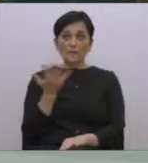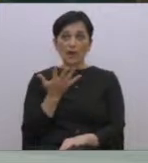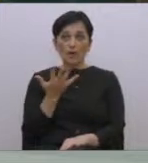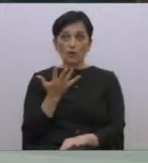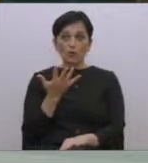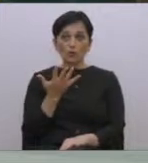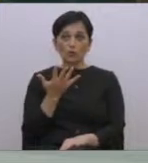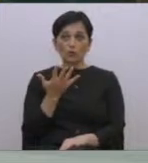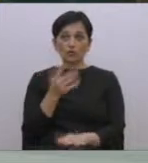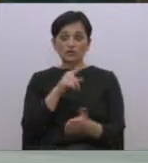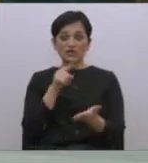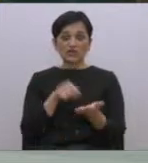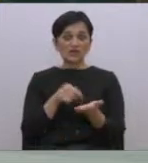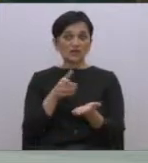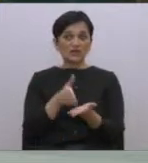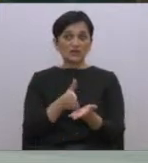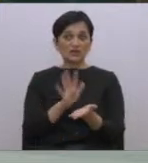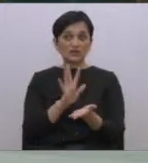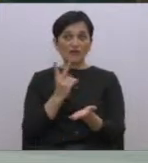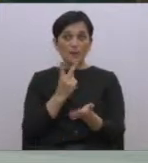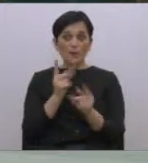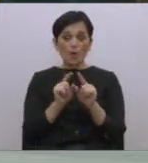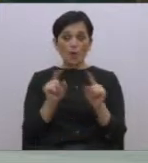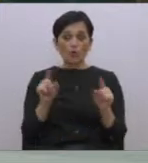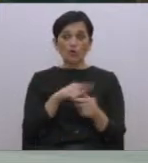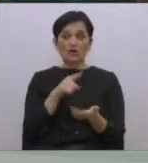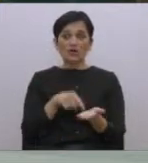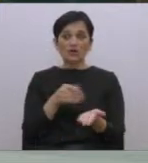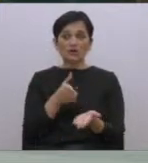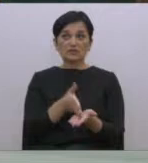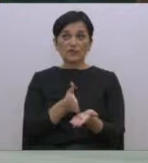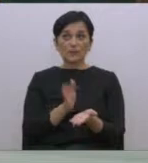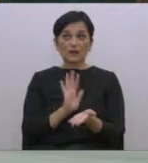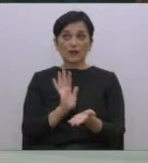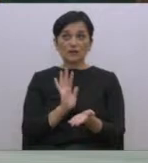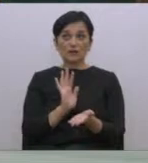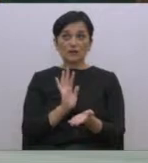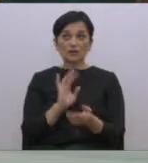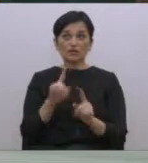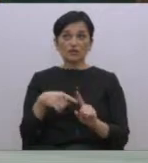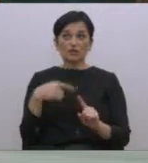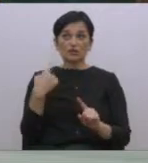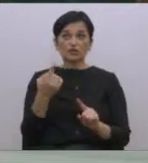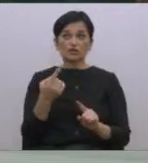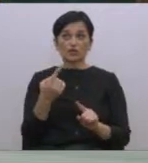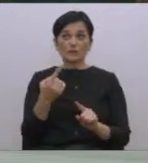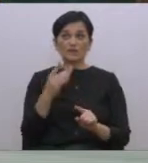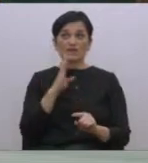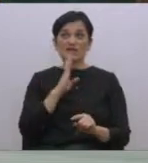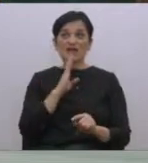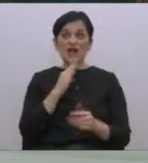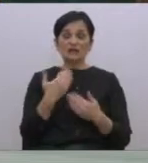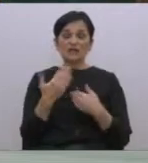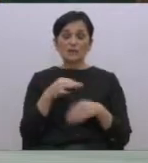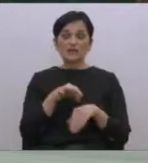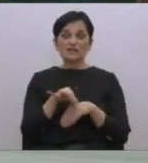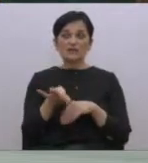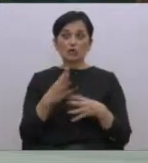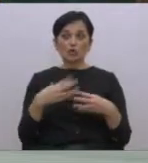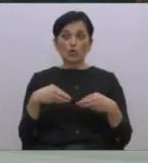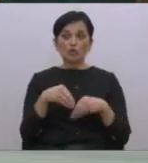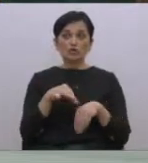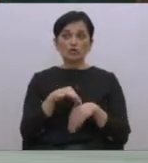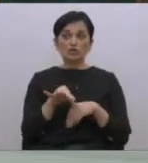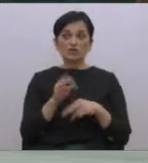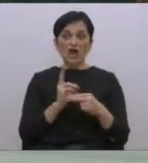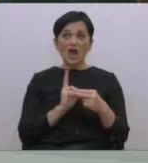მეხუთესთან კითხვები არ არის. მეორე მუხლთან კითხვები არ არის. შემდეგი ქალთა მიმართ ძალადობისა და ოჯახში